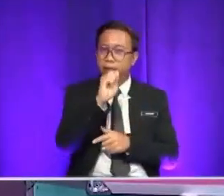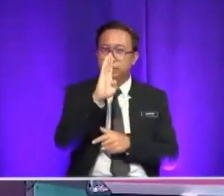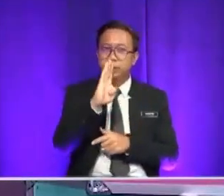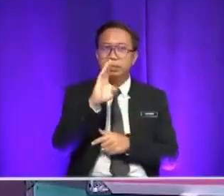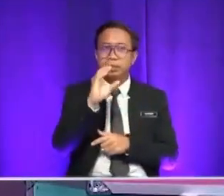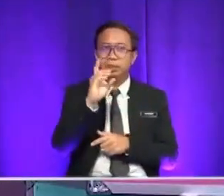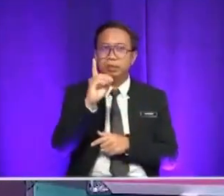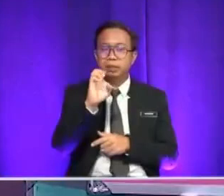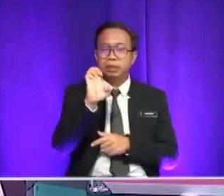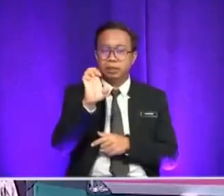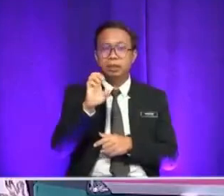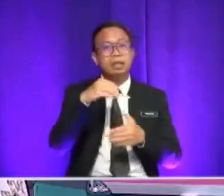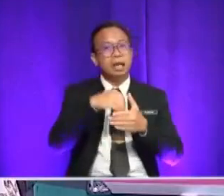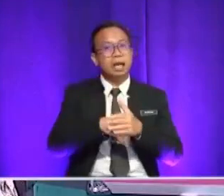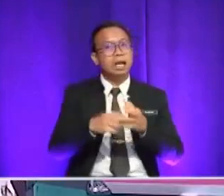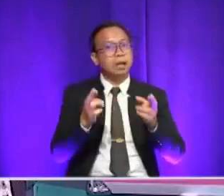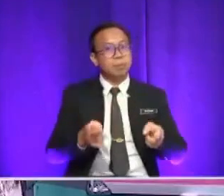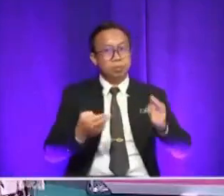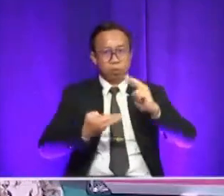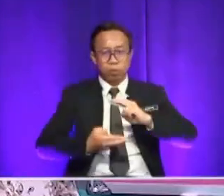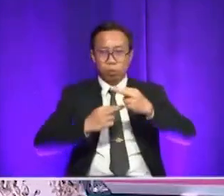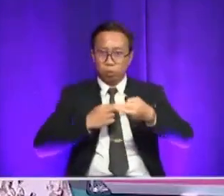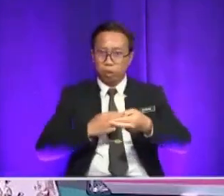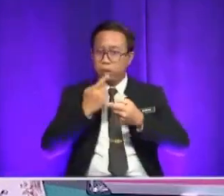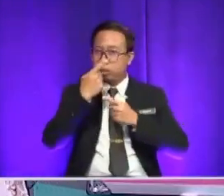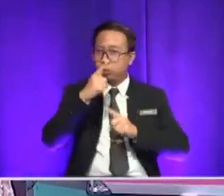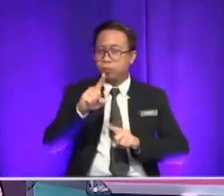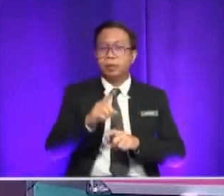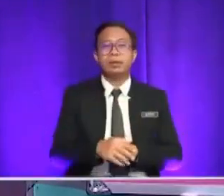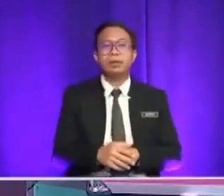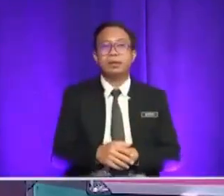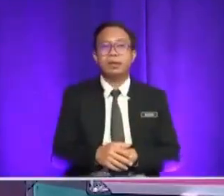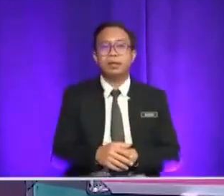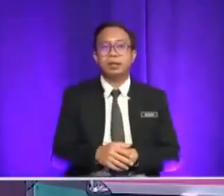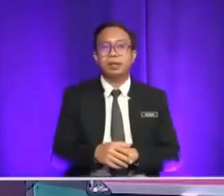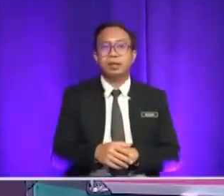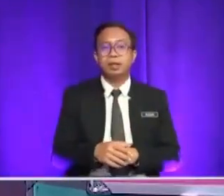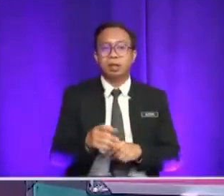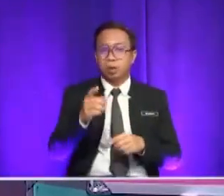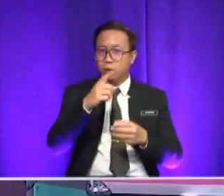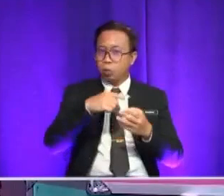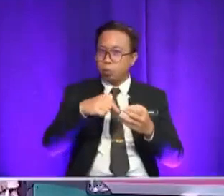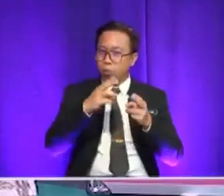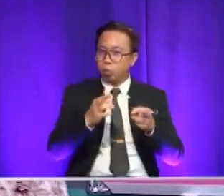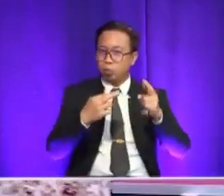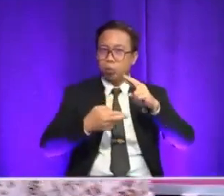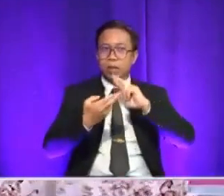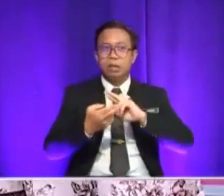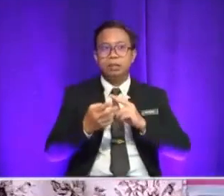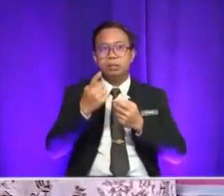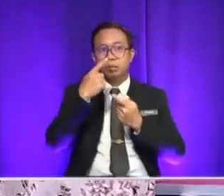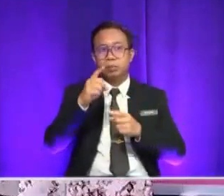E dalam ruang jawapan. Jadi dekat sini ini adalah ruang jawapan yang telah